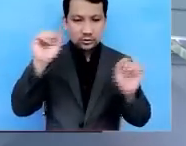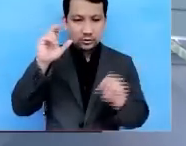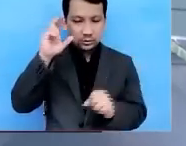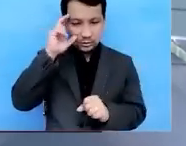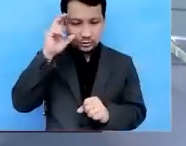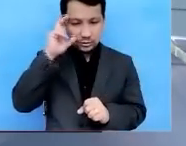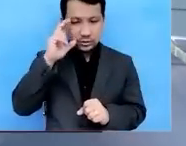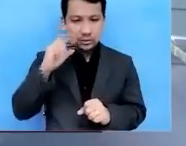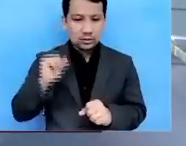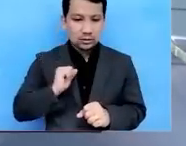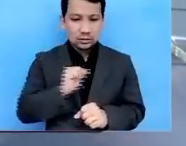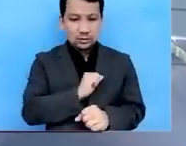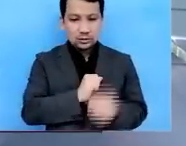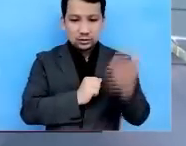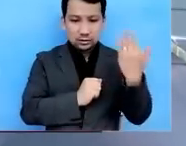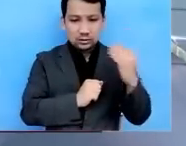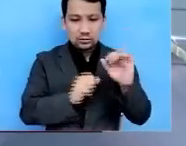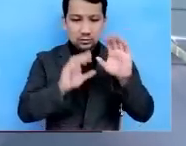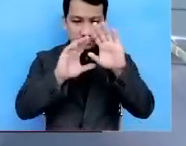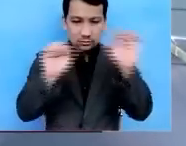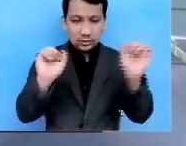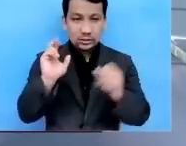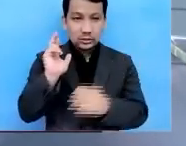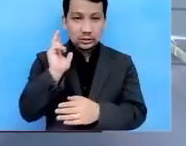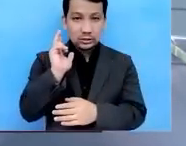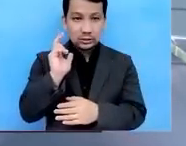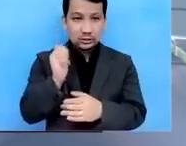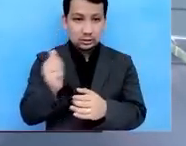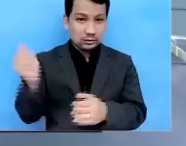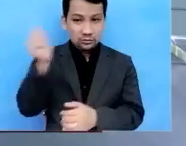Senador noong panahon na ni Pangulong Rodrigo Duterte.